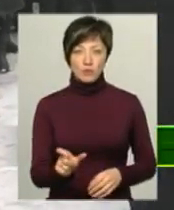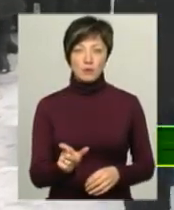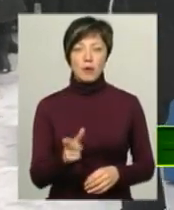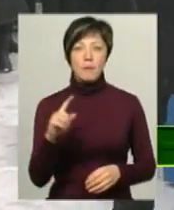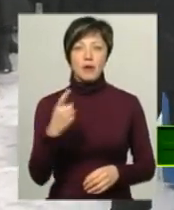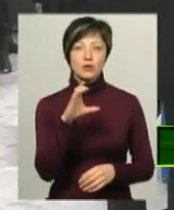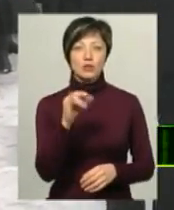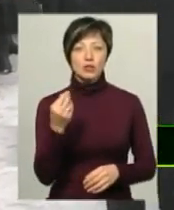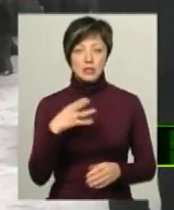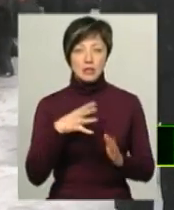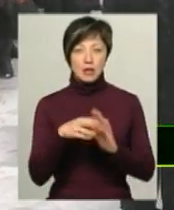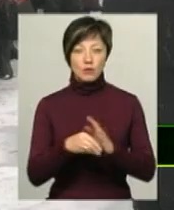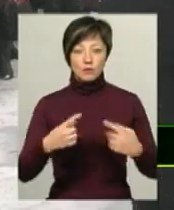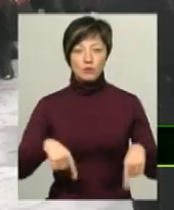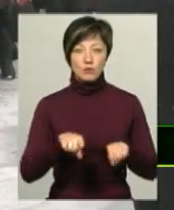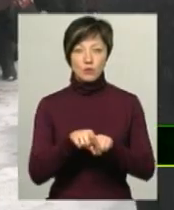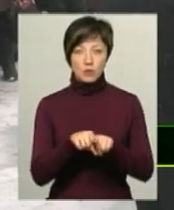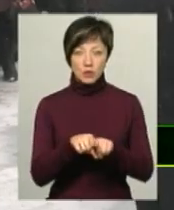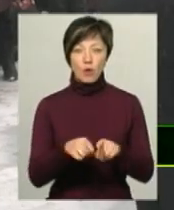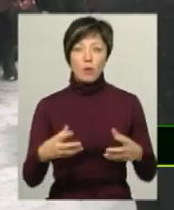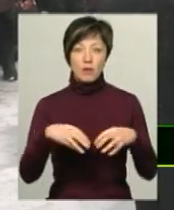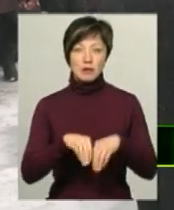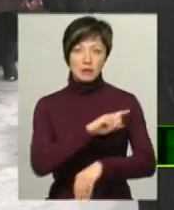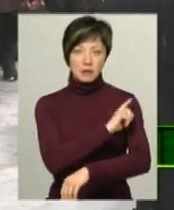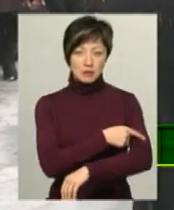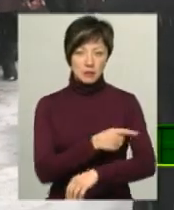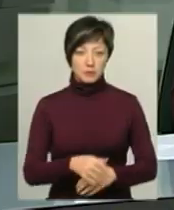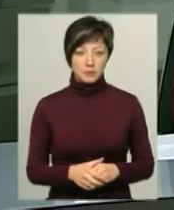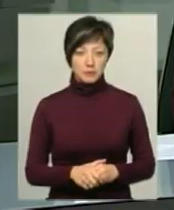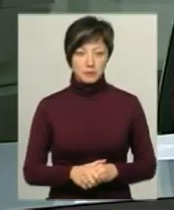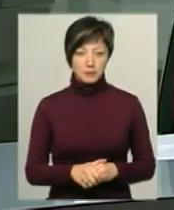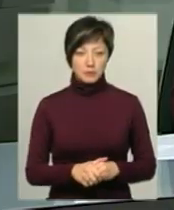який 1 січня загинув у зоні проведення операції об'єднаних сил.